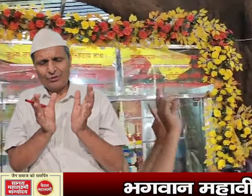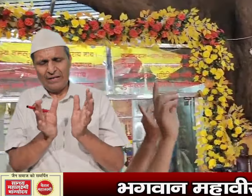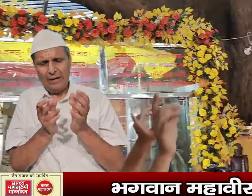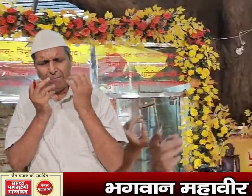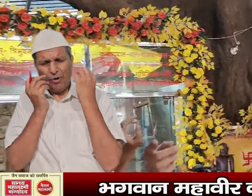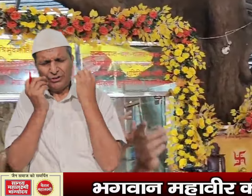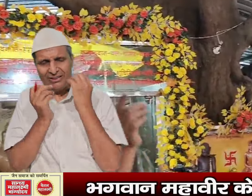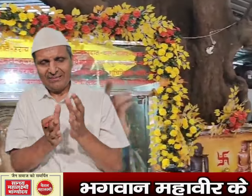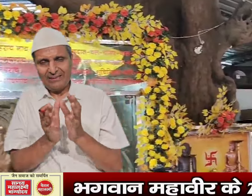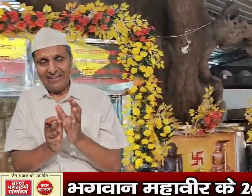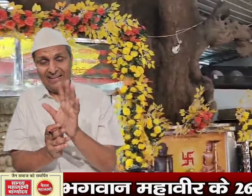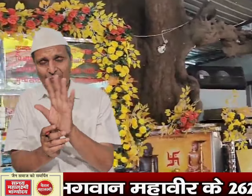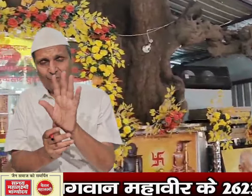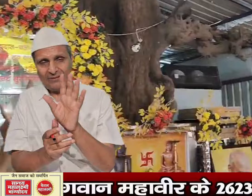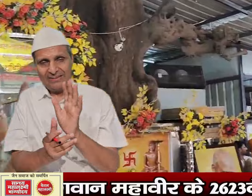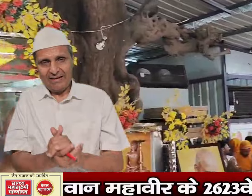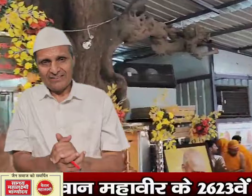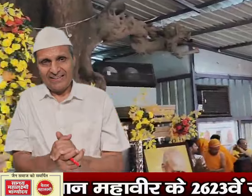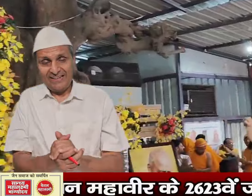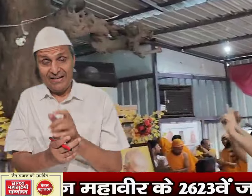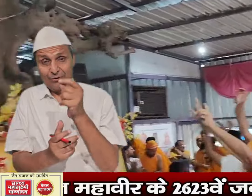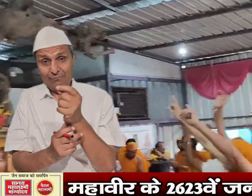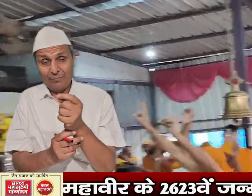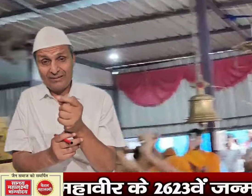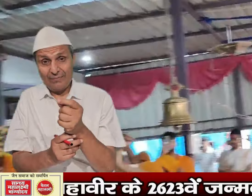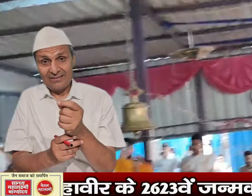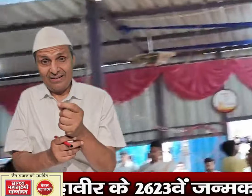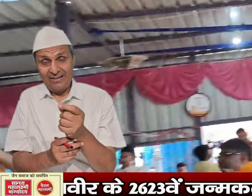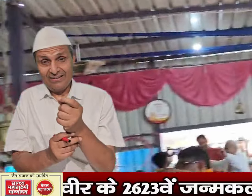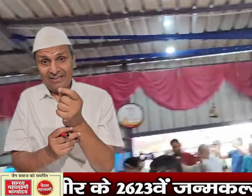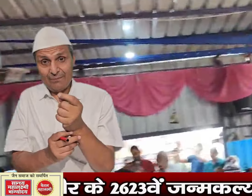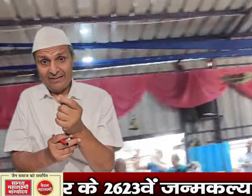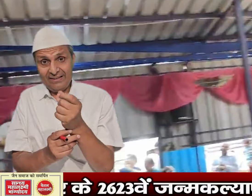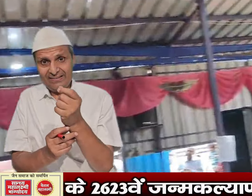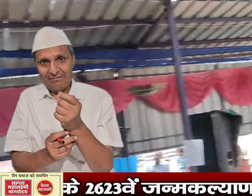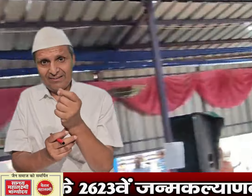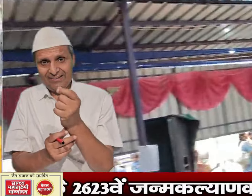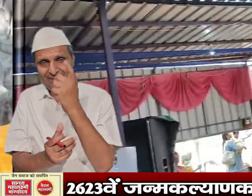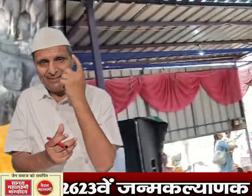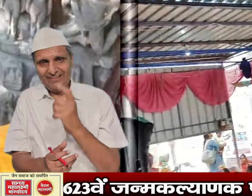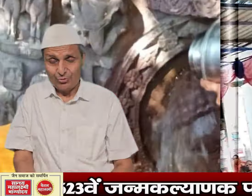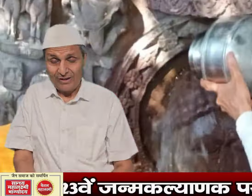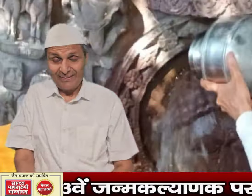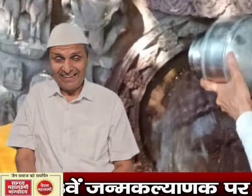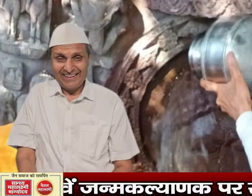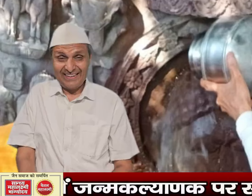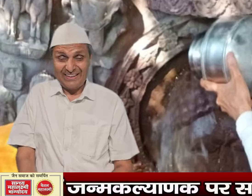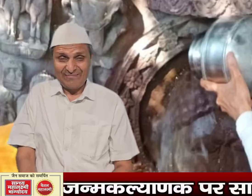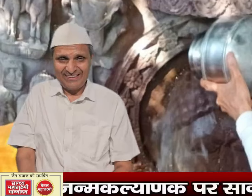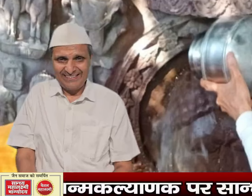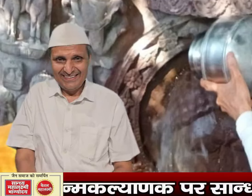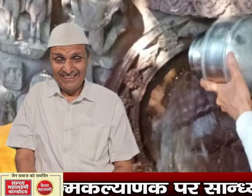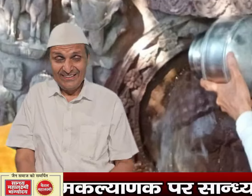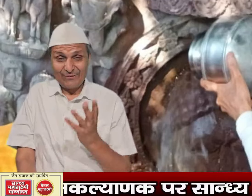ऐसे बहुत से बहुत ज्यादा बताते हैं उनको बताने की आवश्यकता नहीं है क्योंकि हम तो बताने की बात कर रहे हैं कि यहां पर एक 51 नदी बहती है सुना आपने क्या कहा